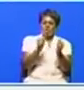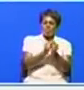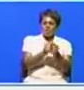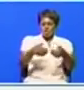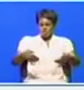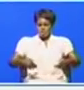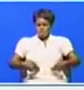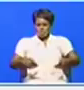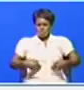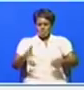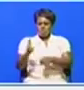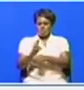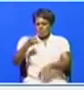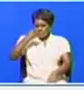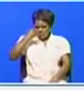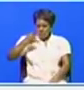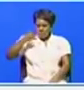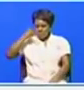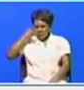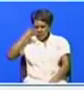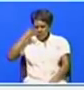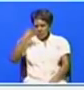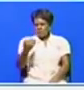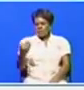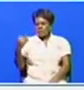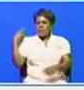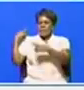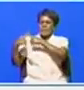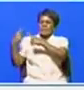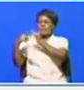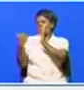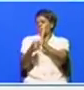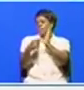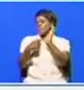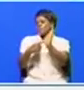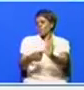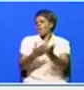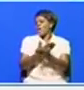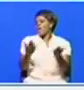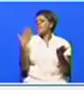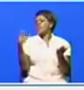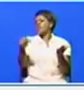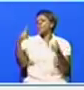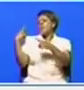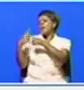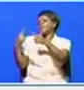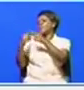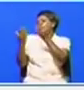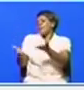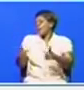ambao wanatumia madawa ya kulevia, watoto ambao wanapitia tabu, ya kuonyesha ya kwamba chochote ambayo unapitia kwenye